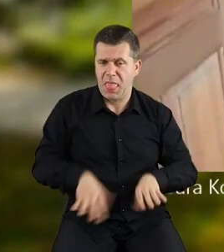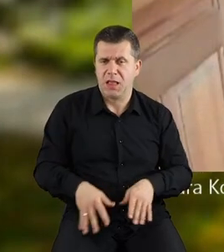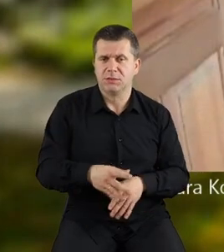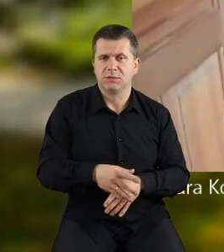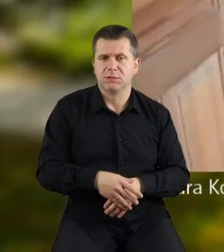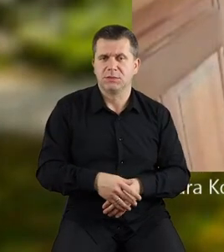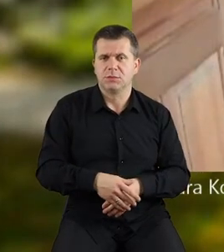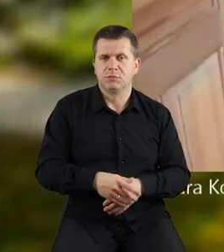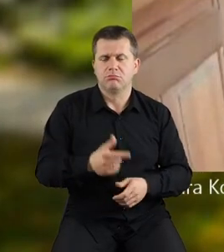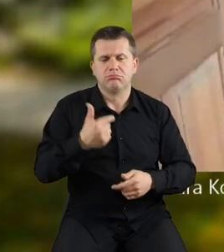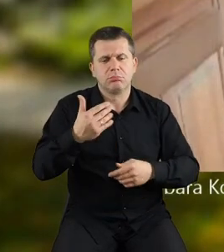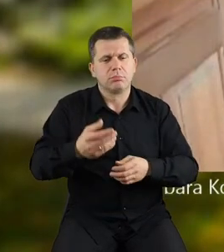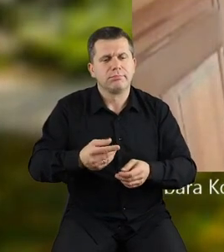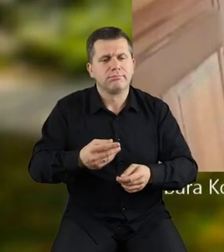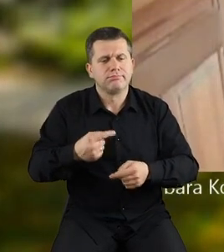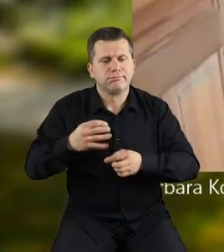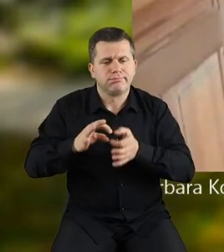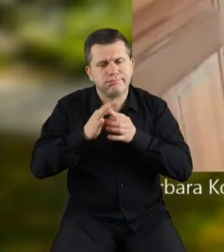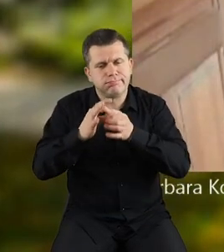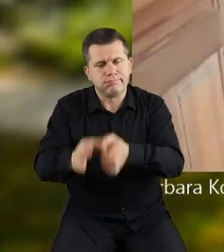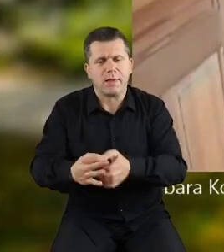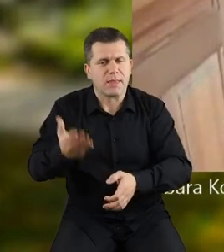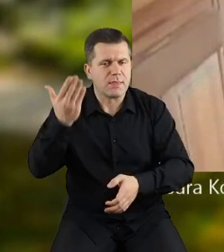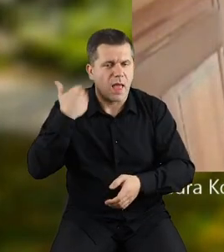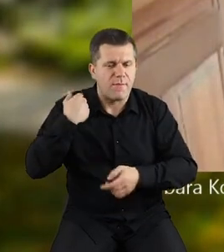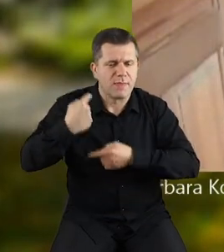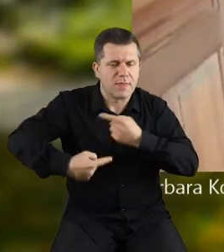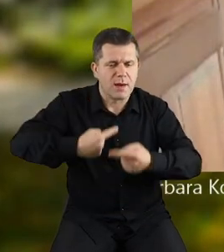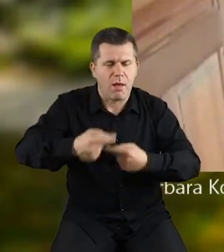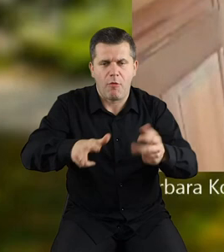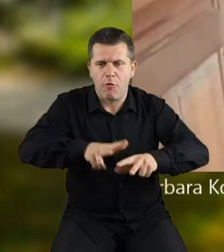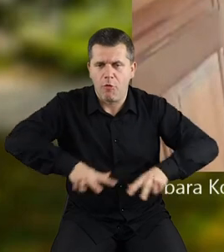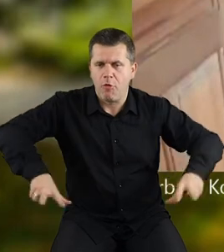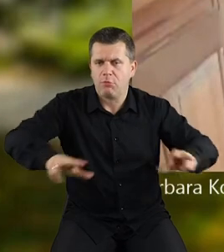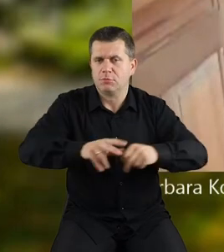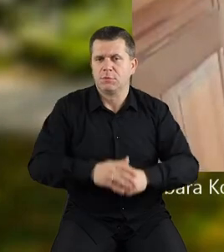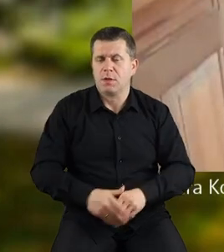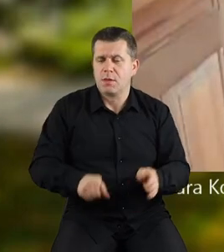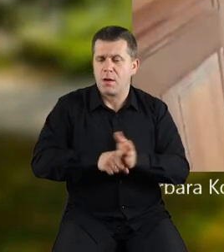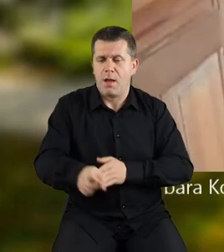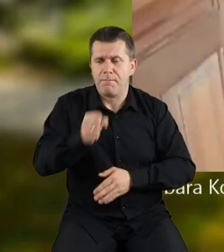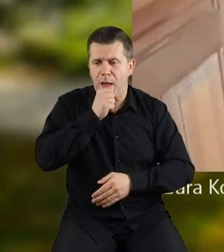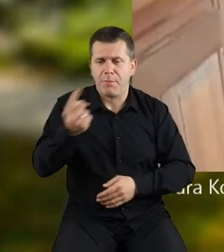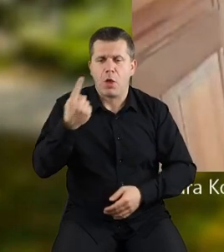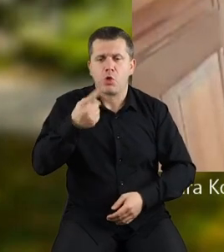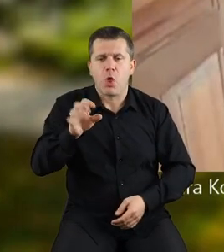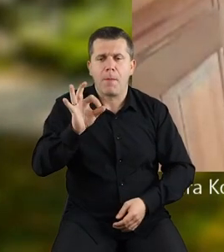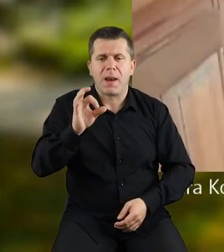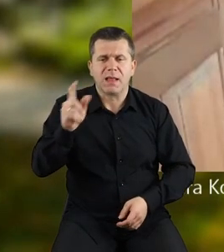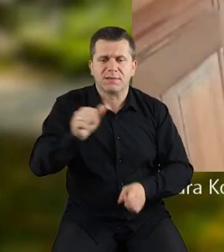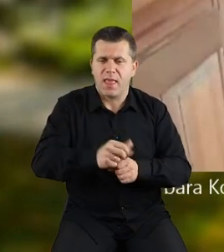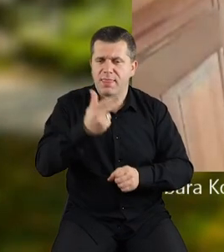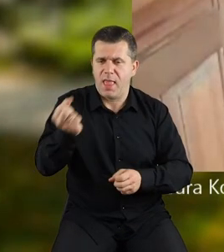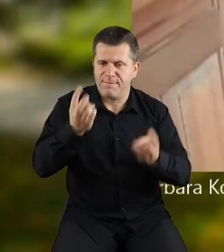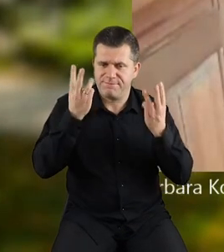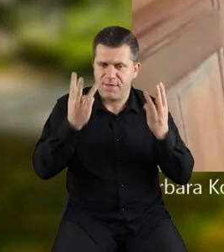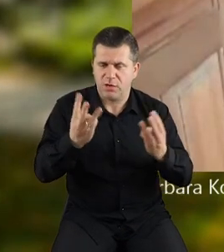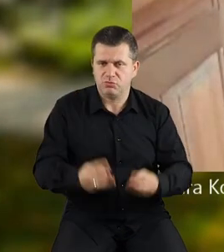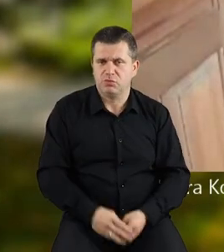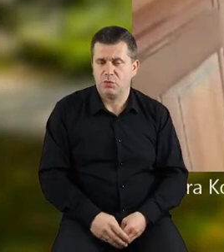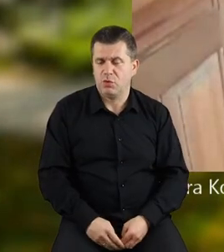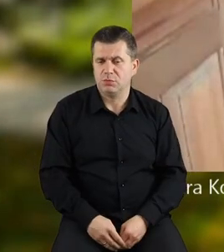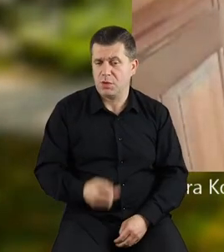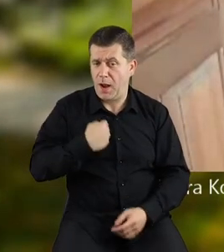chce kultywować dawnych, rodzinnych tradycji, które dla babki Dobreckiej są